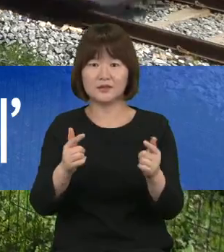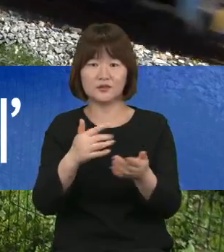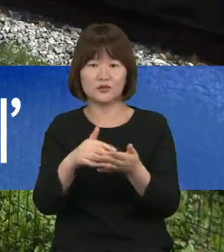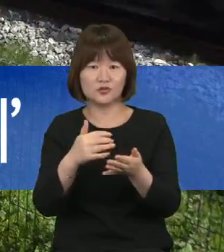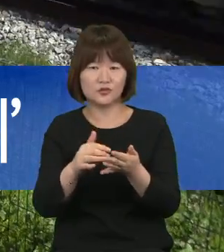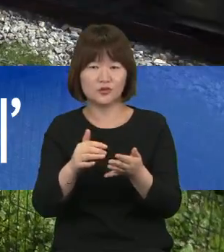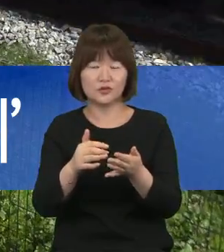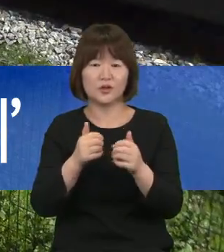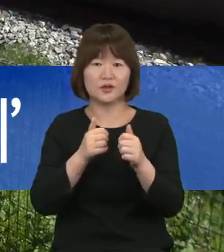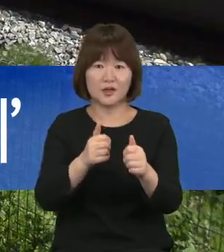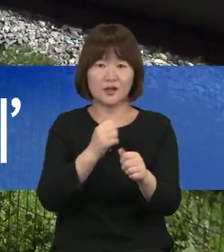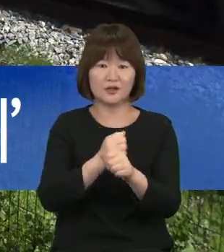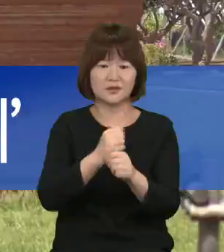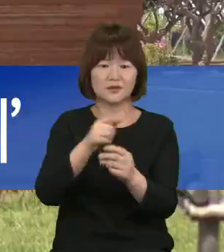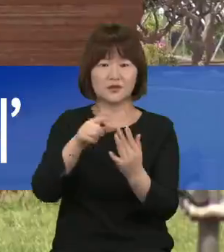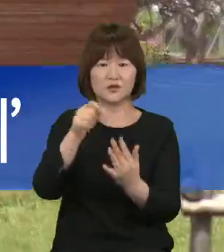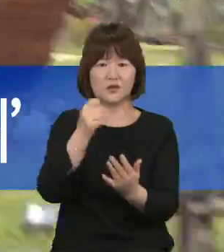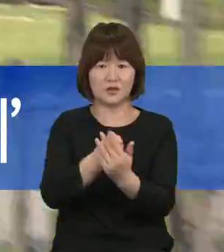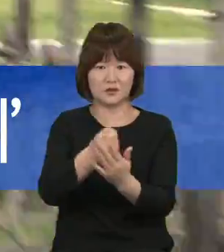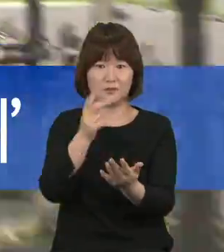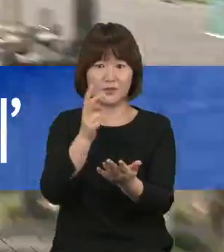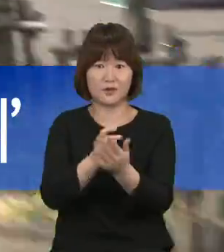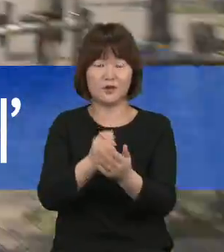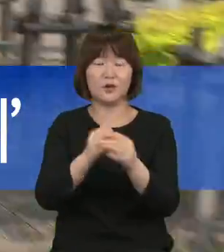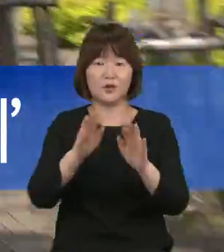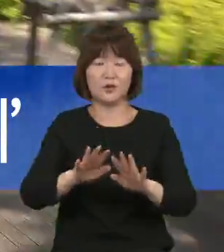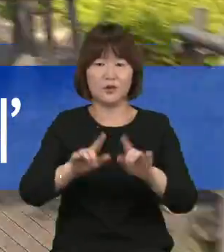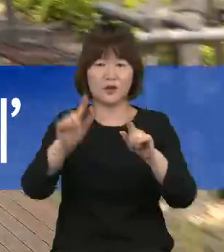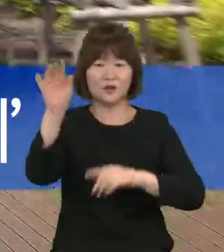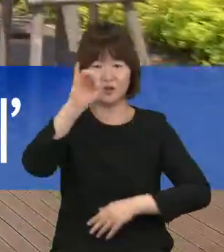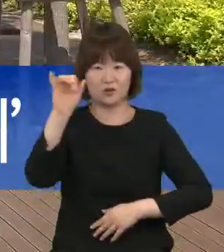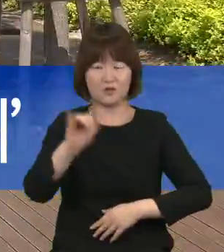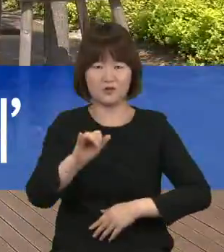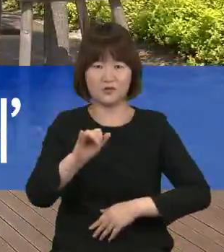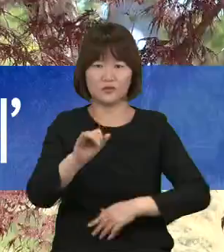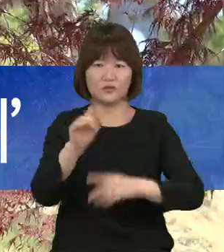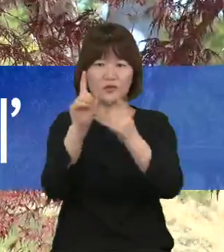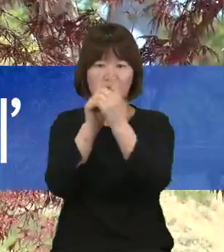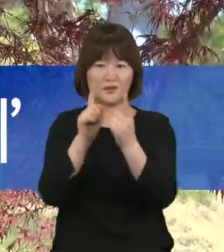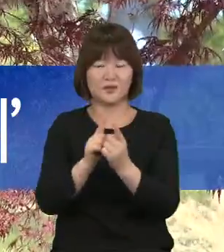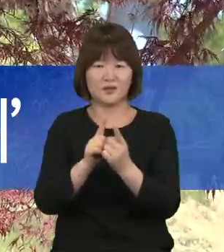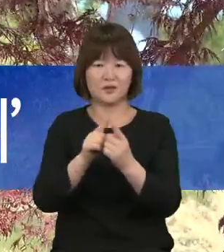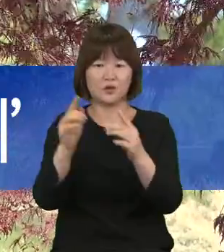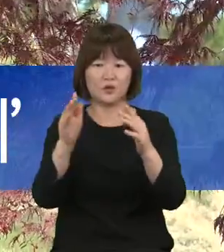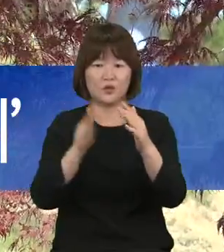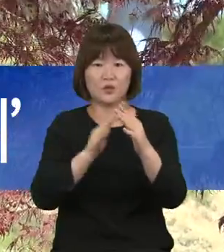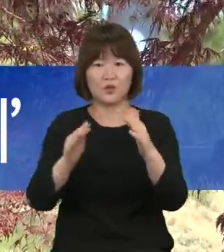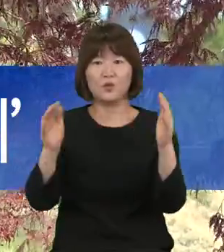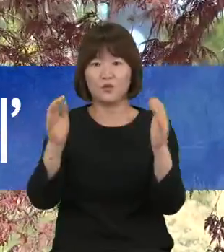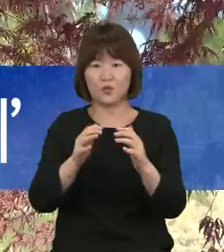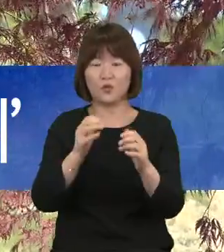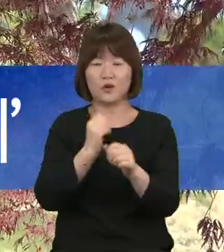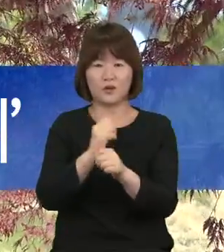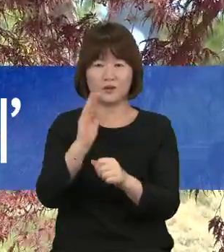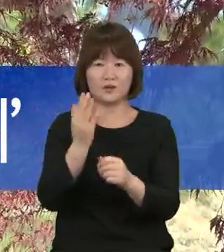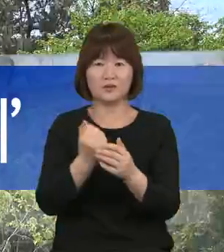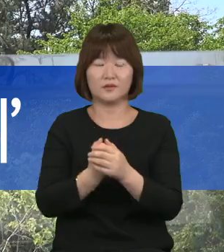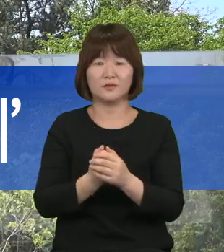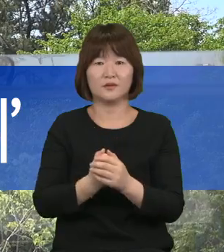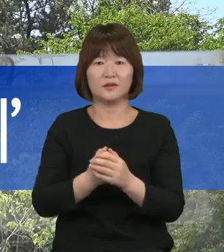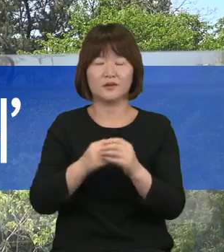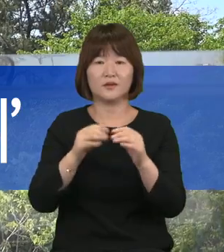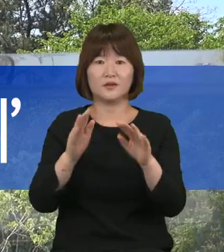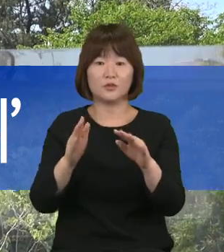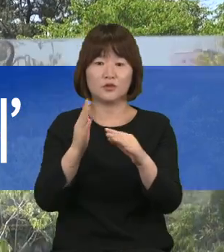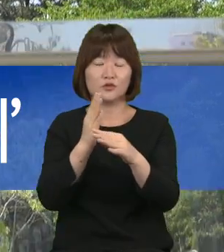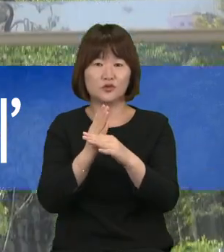등 숲의 기능이 우수한 지자체를 선정하는 제도로 올해 전국 시군을 상대로 공모를 진행했습니다.